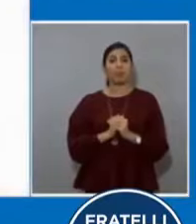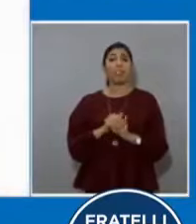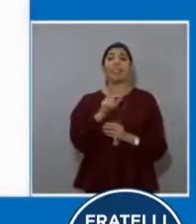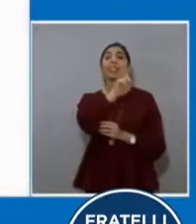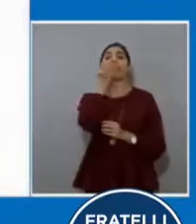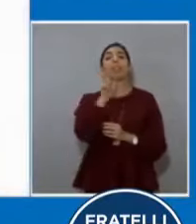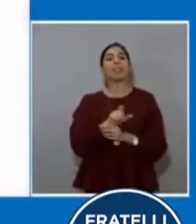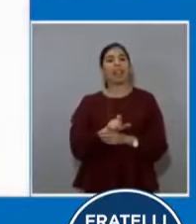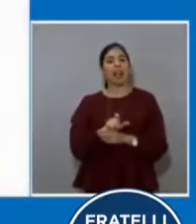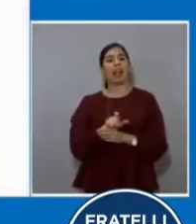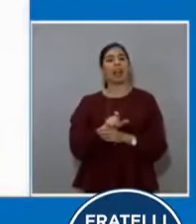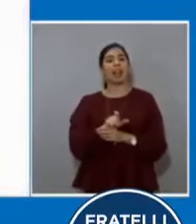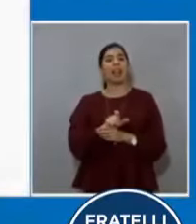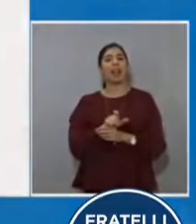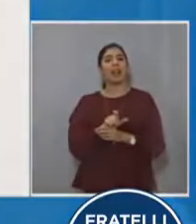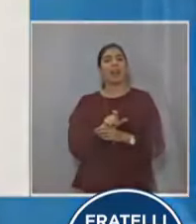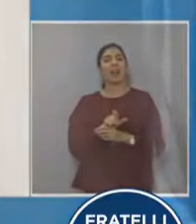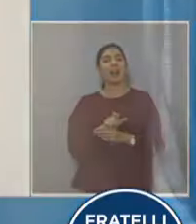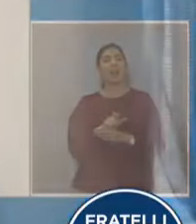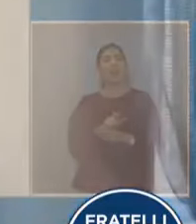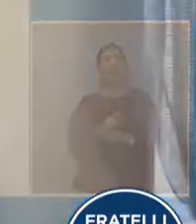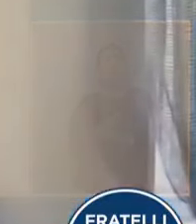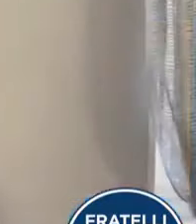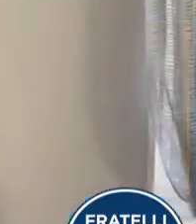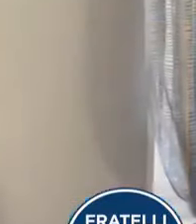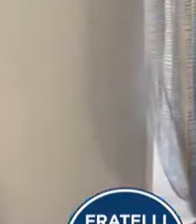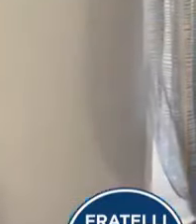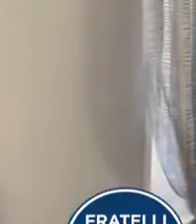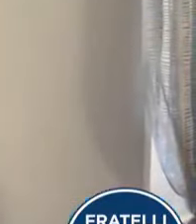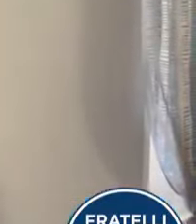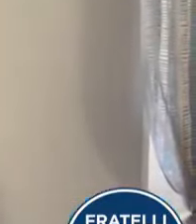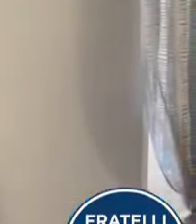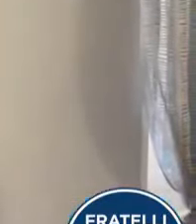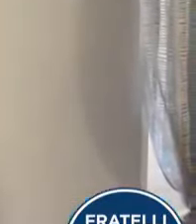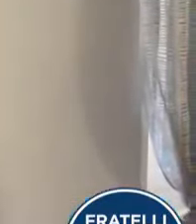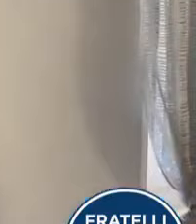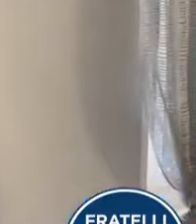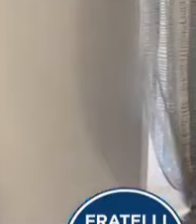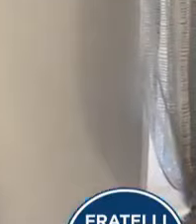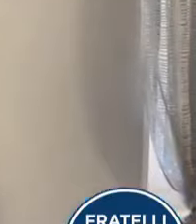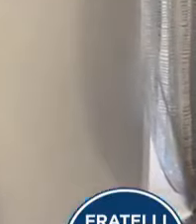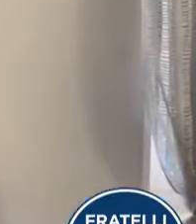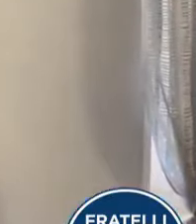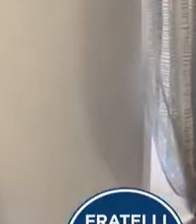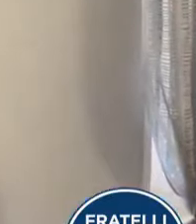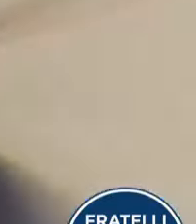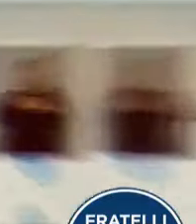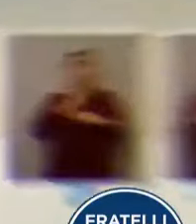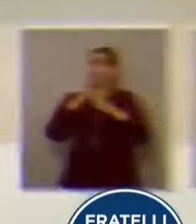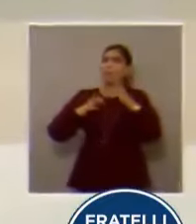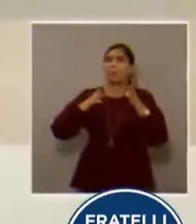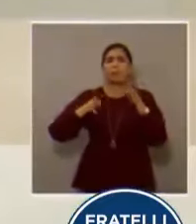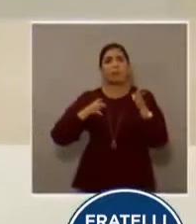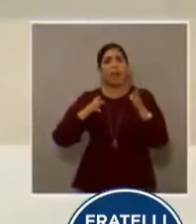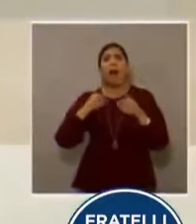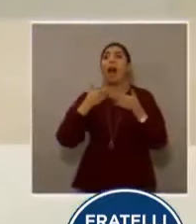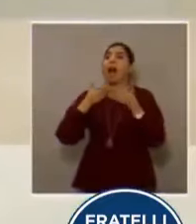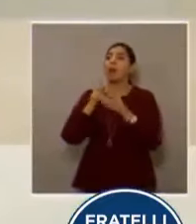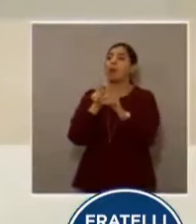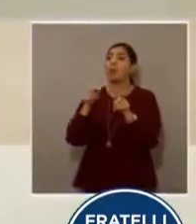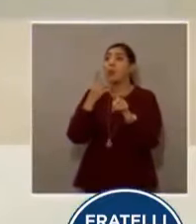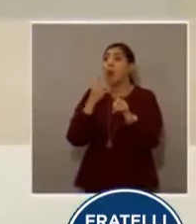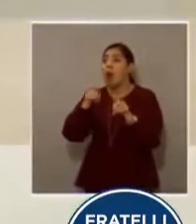L'Italia rinasce con un fiume. E Alcuni era giustamente orgoglioso del suo straordinario lavoro. Ascoltiamo il video. E